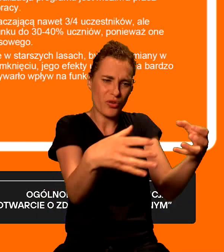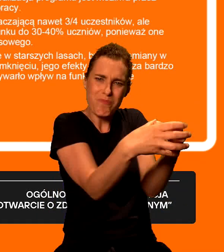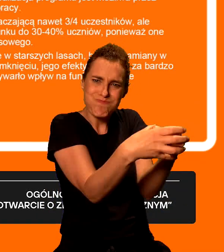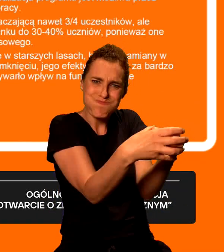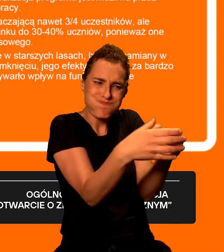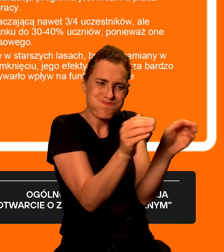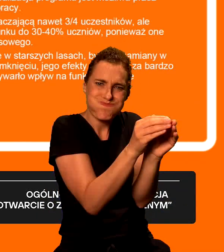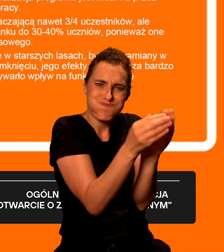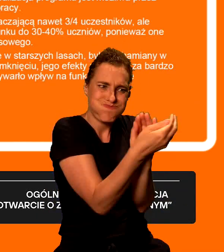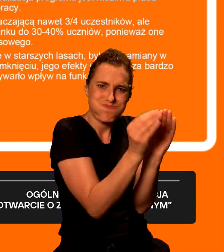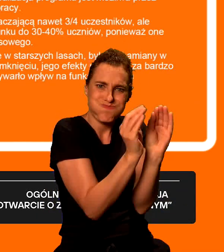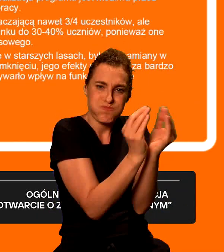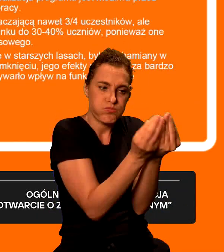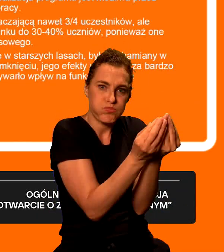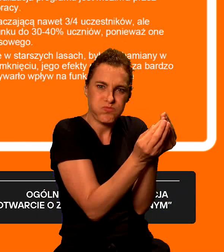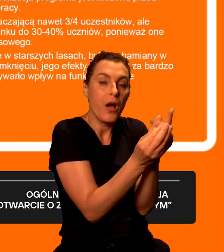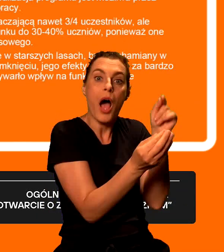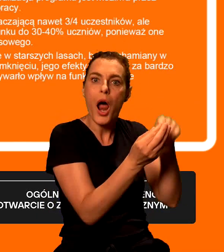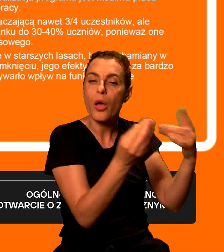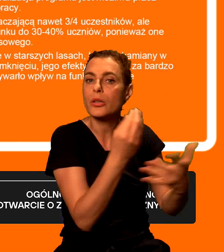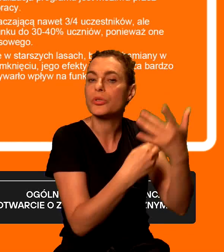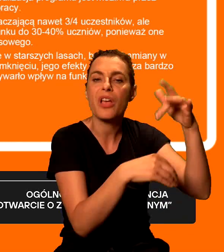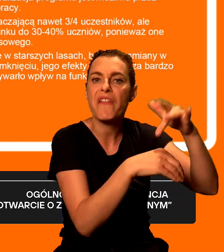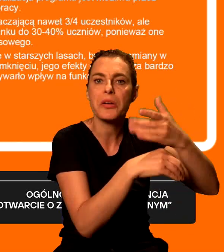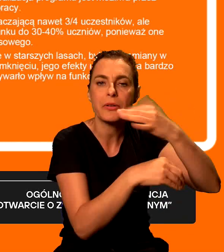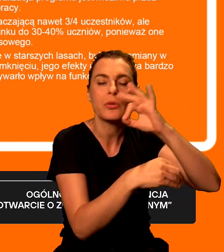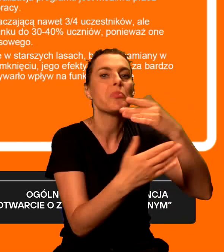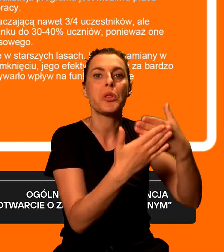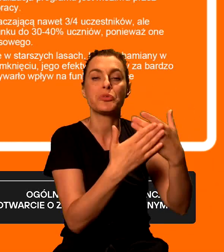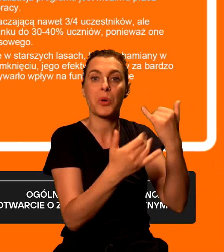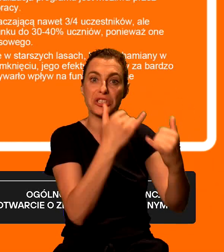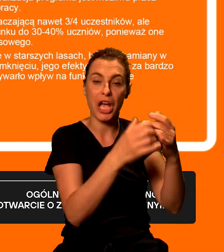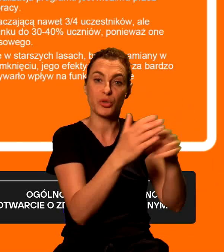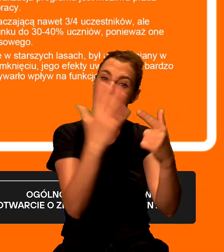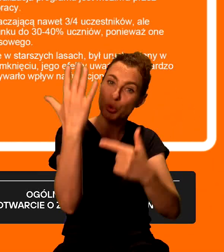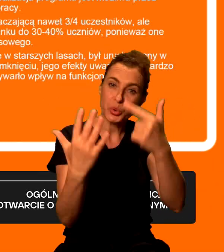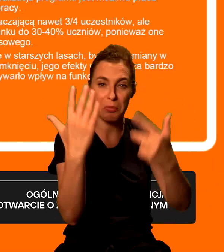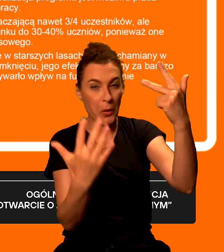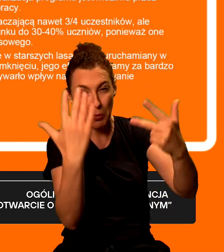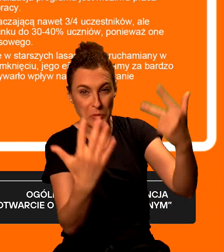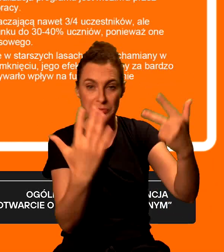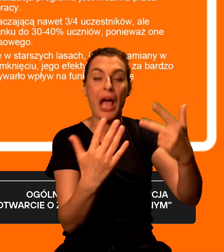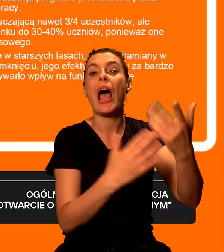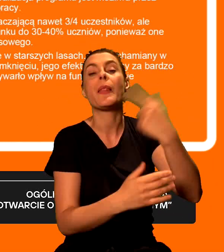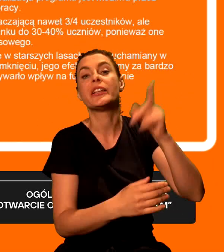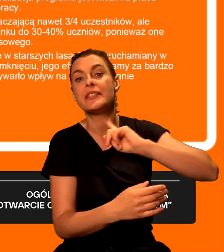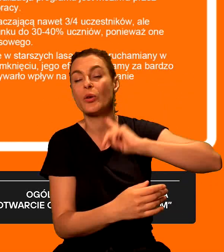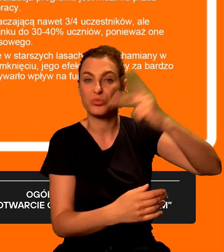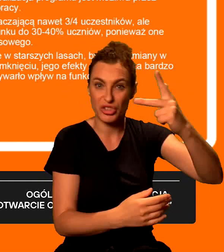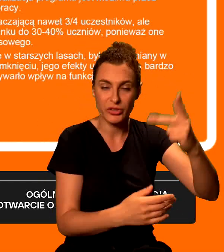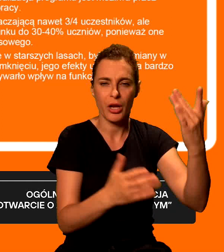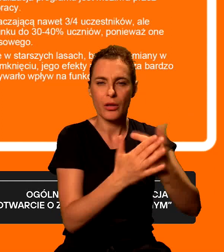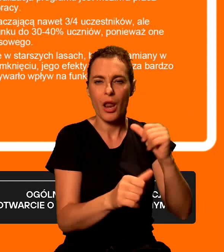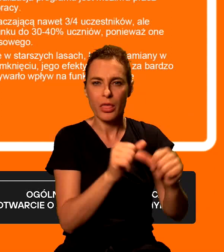mamy takie wrażenie, że są bardzo dobre te efekty. Posłuchajcie, oni bardzo długo, jak ktoś jest w siódmej klasie, ósmej, w trzeciej liceum, on od wielu lat